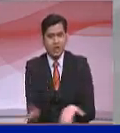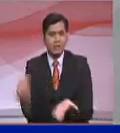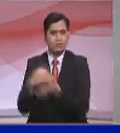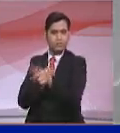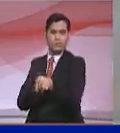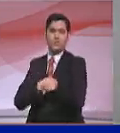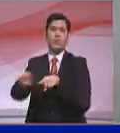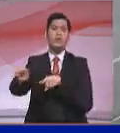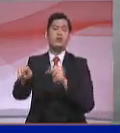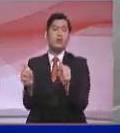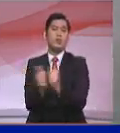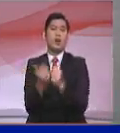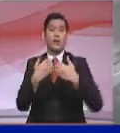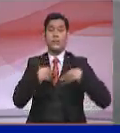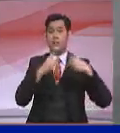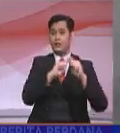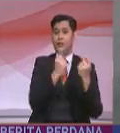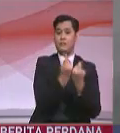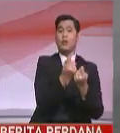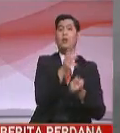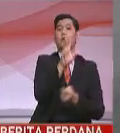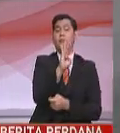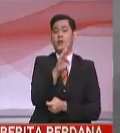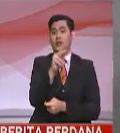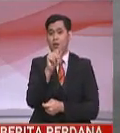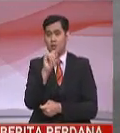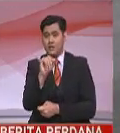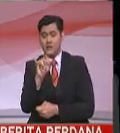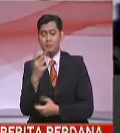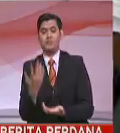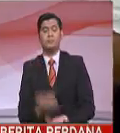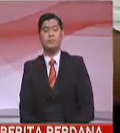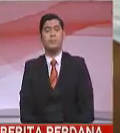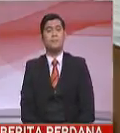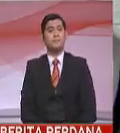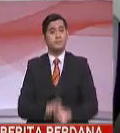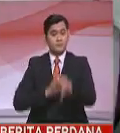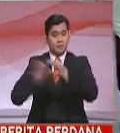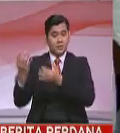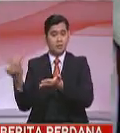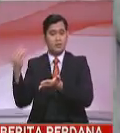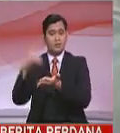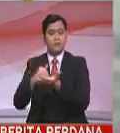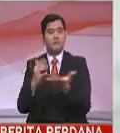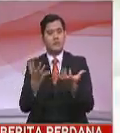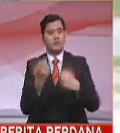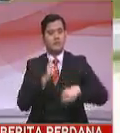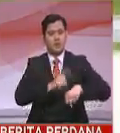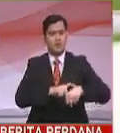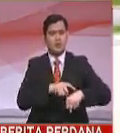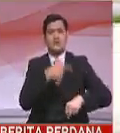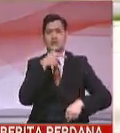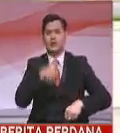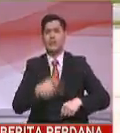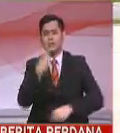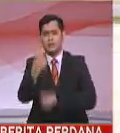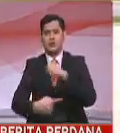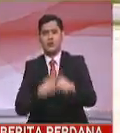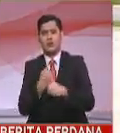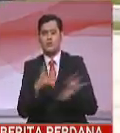dengan kehadiran Jenderal Benelli olivas kannya jelas beliau lagi pihaknya mengambil masa selama setahun